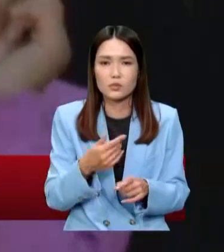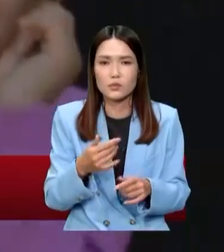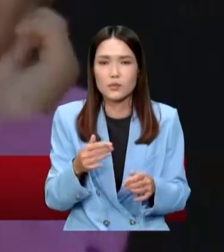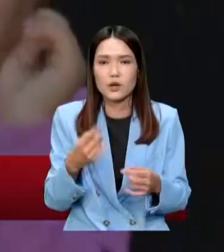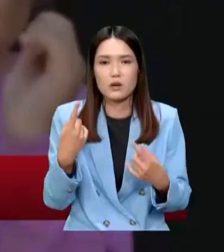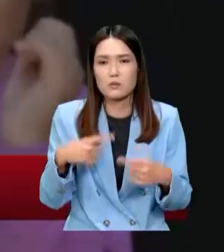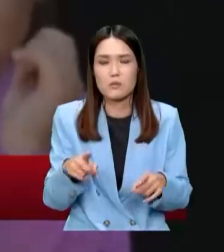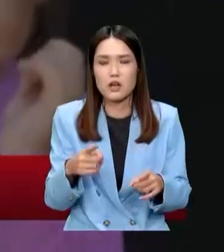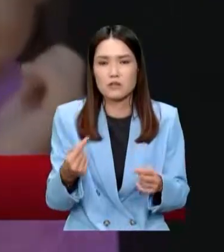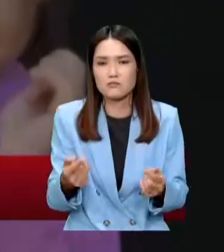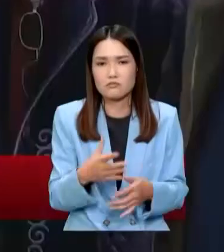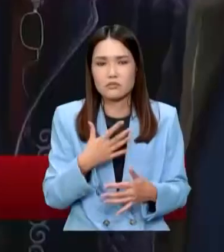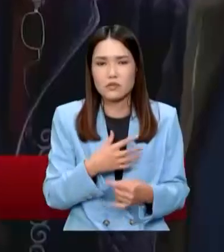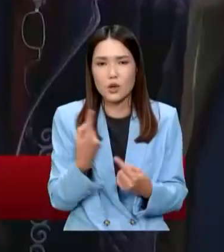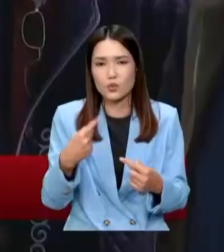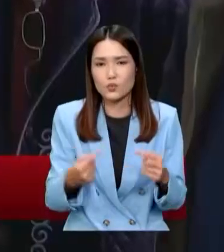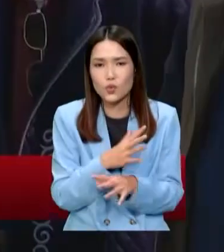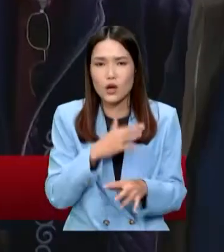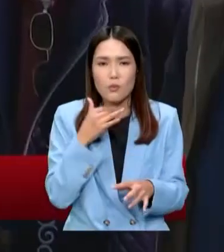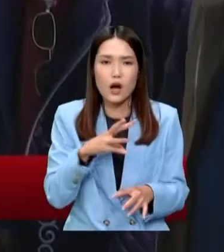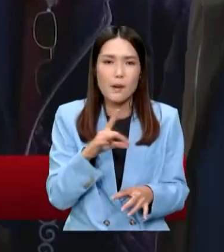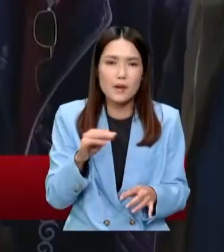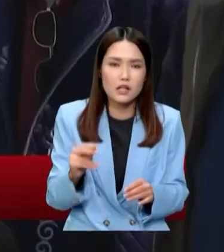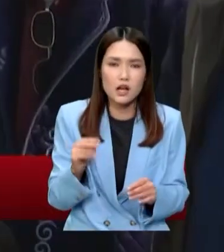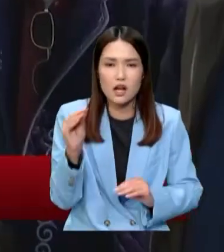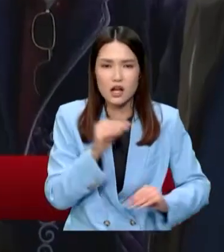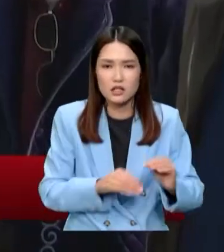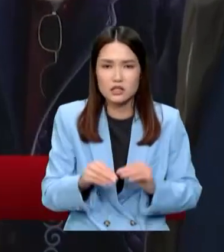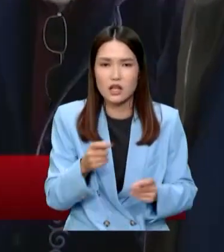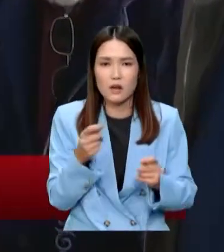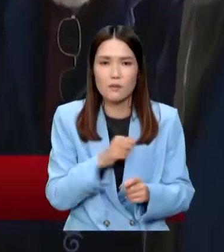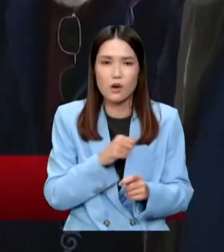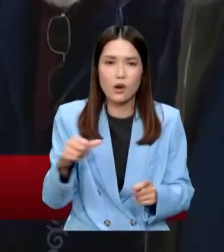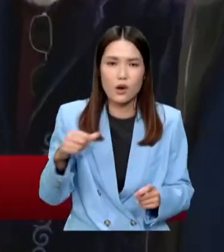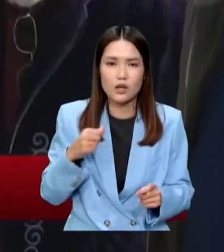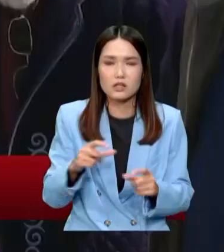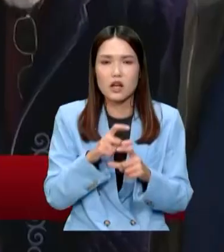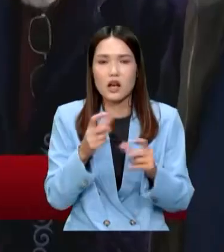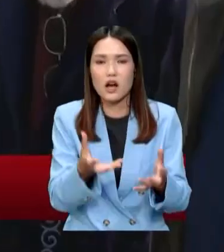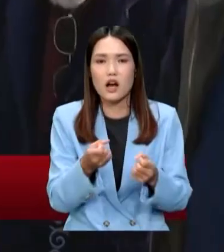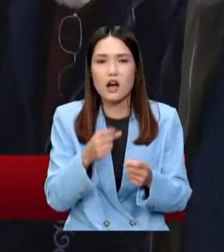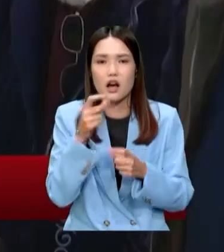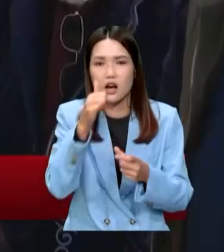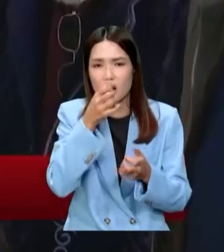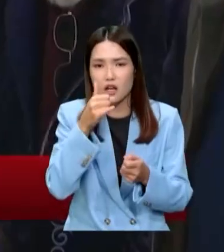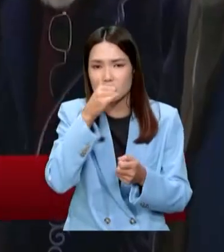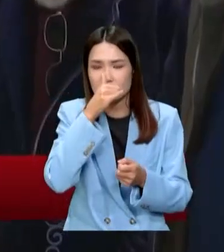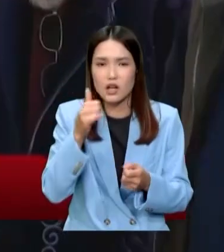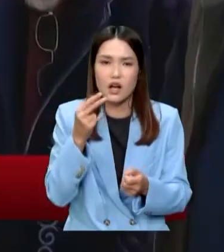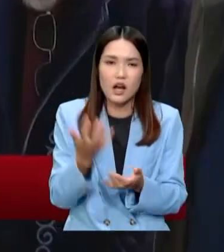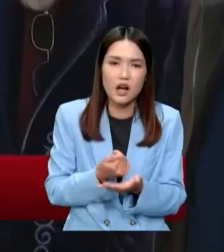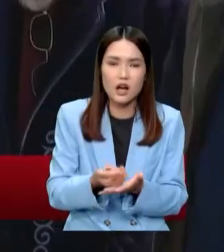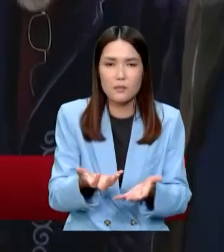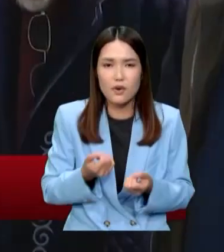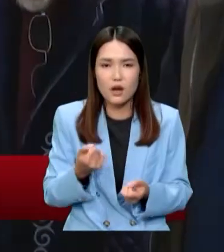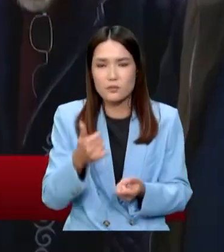деген бассыздық. Бұның ішіндегі миллиардтаған заттардың барлығын өздері айлық ала алмай жүрген күзетшілер, өзіміз айлығымызға қол